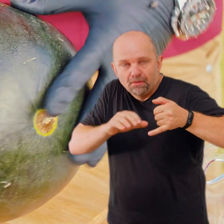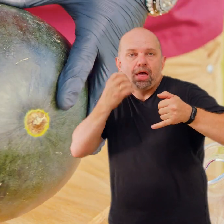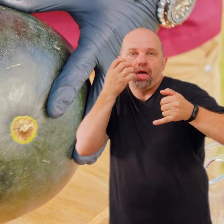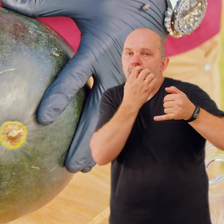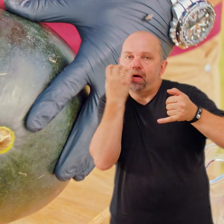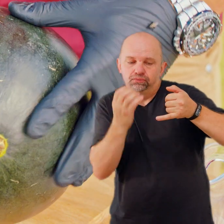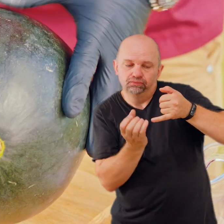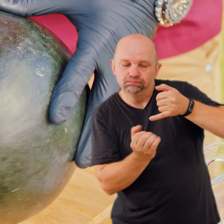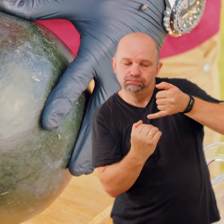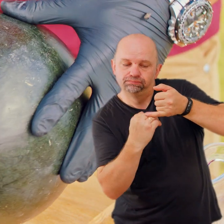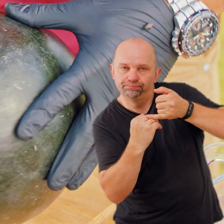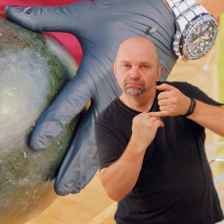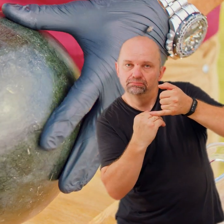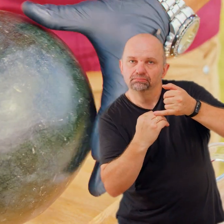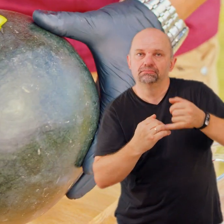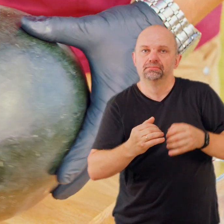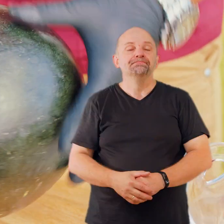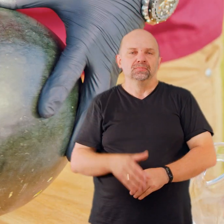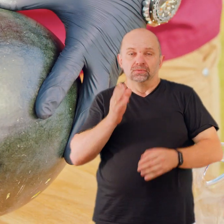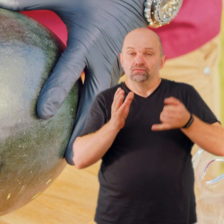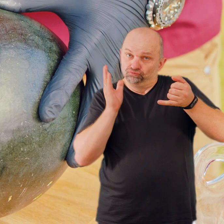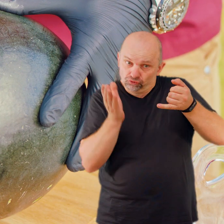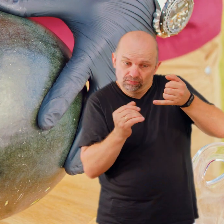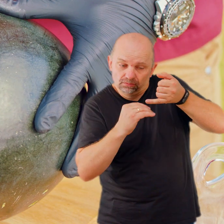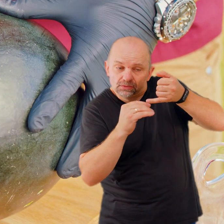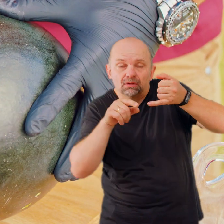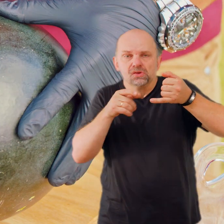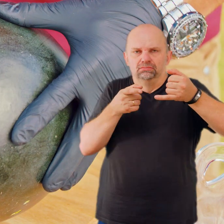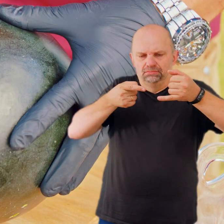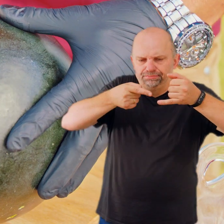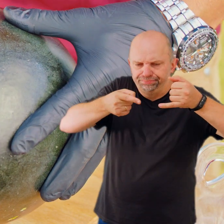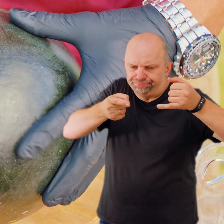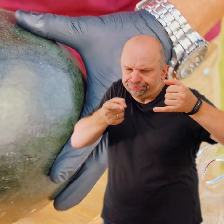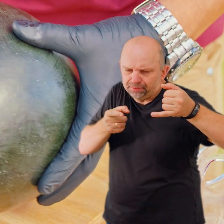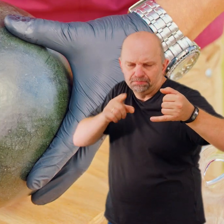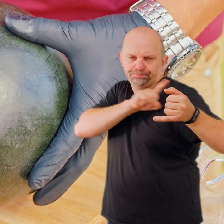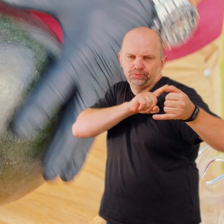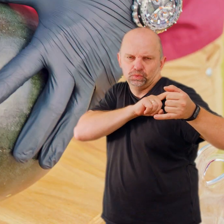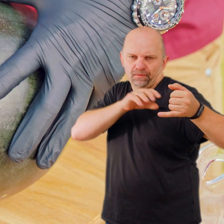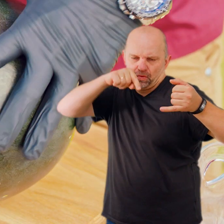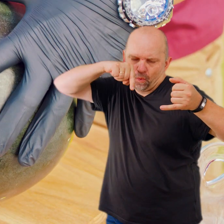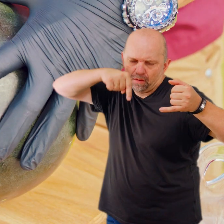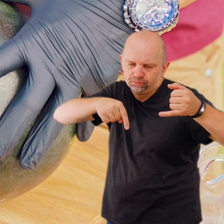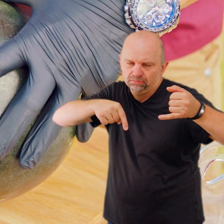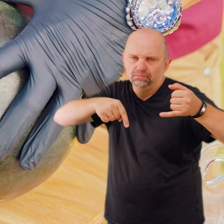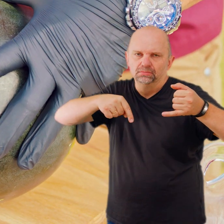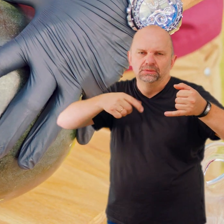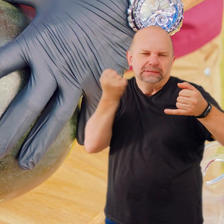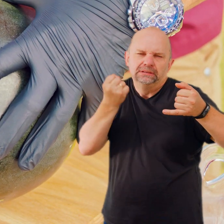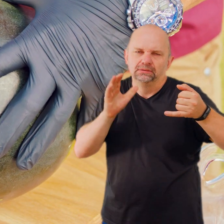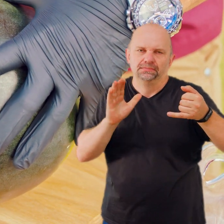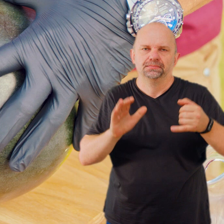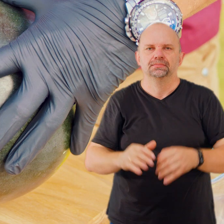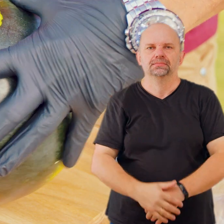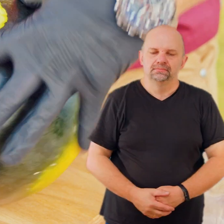Wbijamy w pionie nożyk, mniej więcej na 1,5 cm i kręcimy sobie arbuzikiem. Kółeczko mamy gotowe.